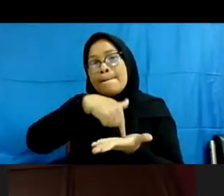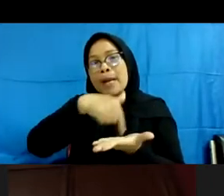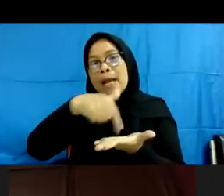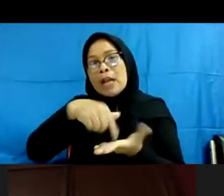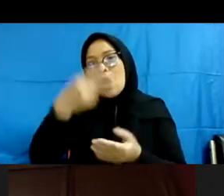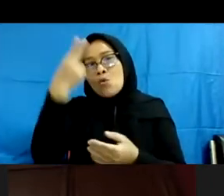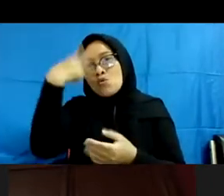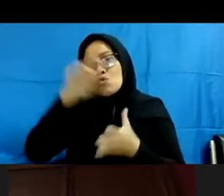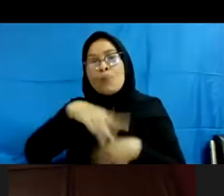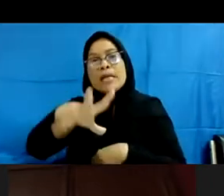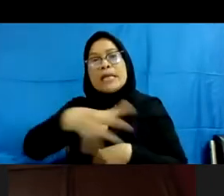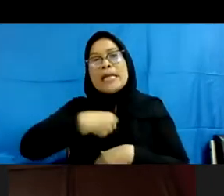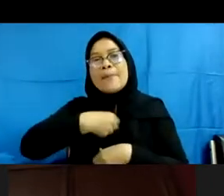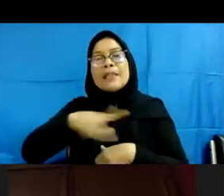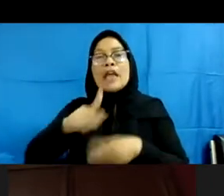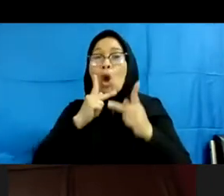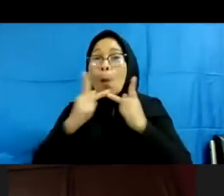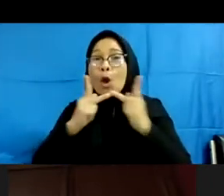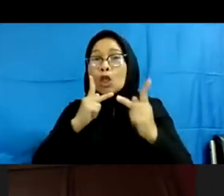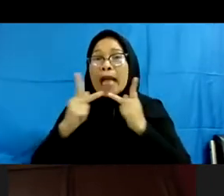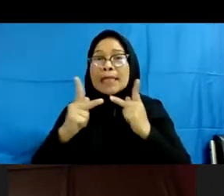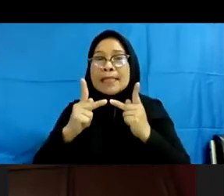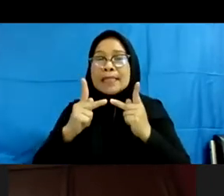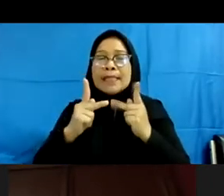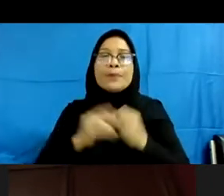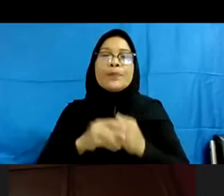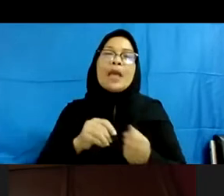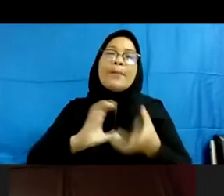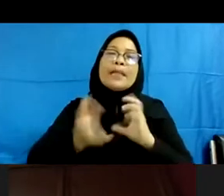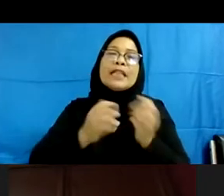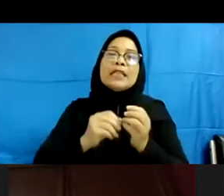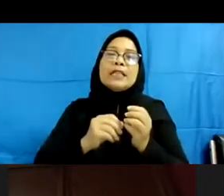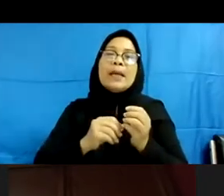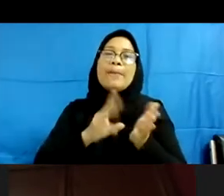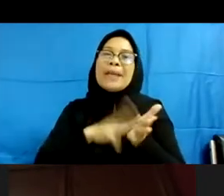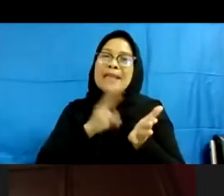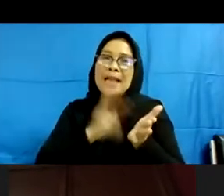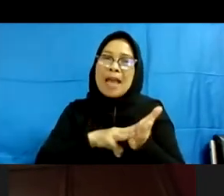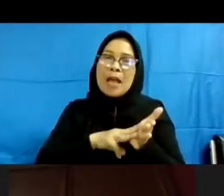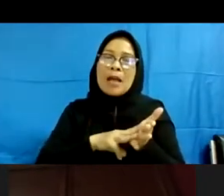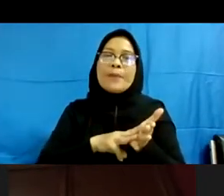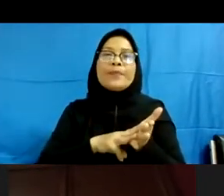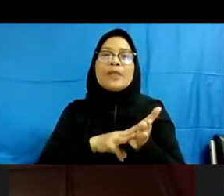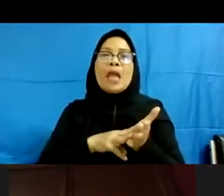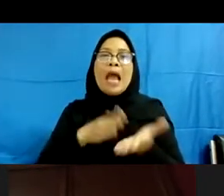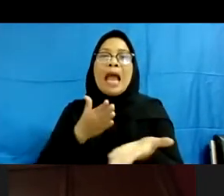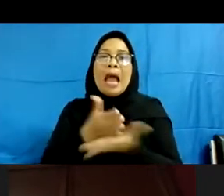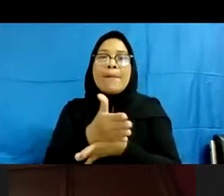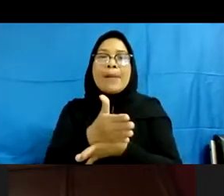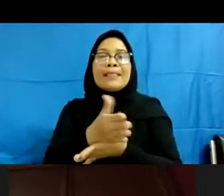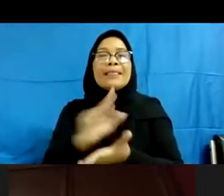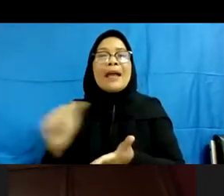media komunikasi lainnya. Ini menjadi persoalan juga. Selain itu juga adanya hambatan dari stigma masyarakat